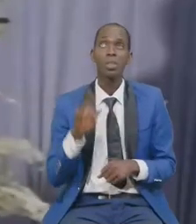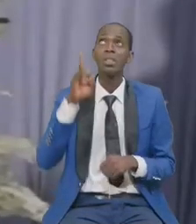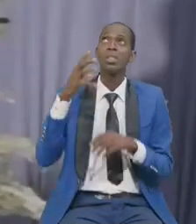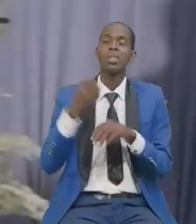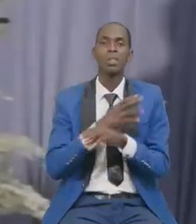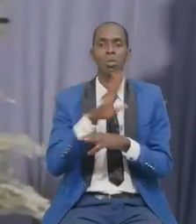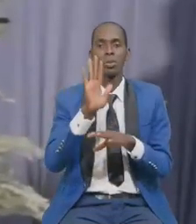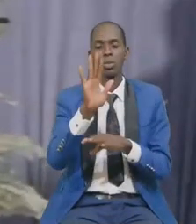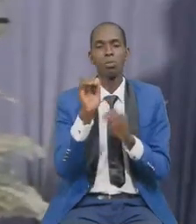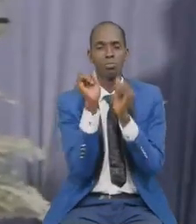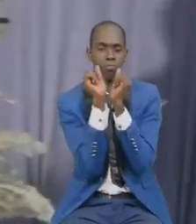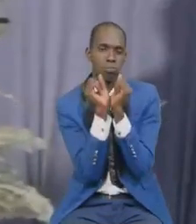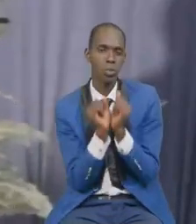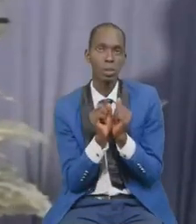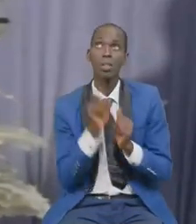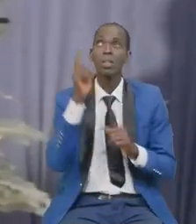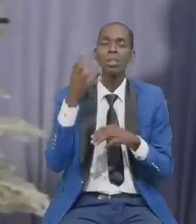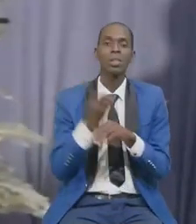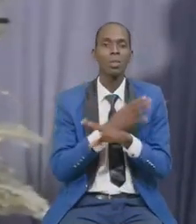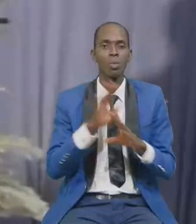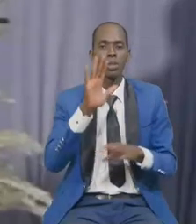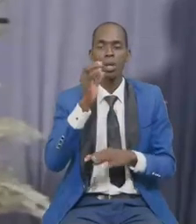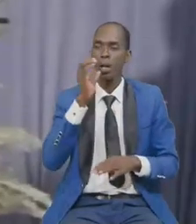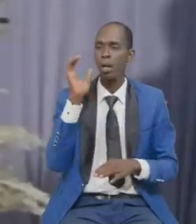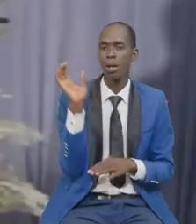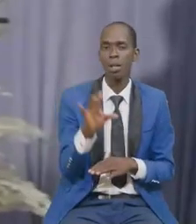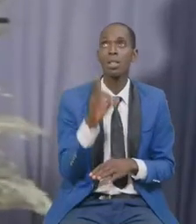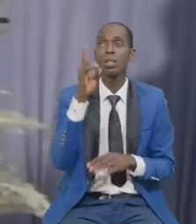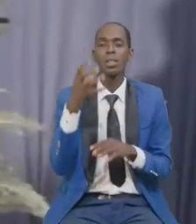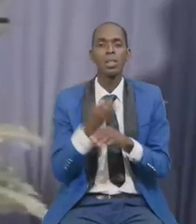esclavage. Il ôte tes malédictions. Il ôte